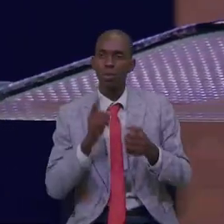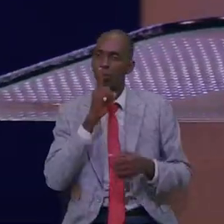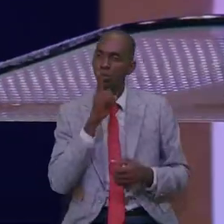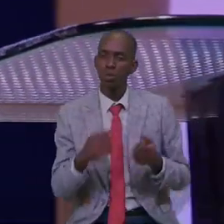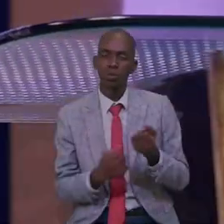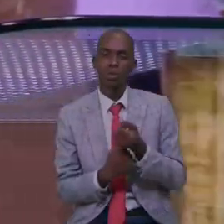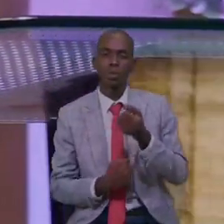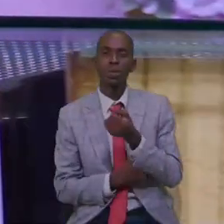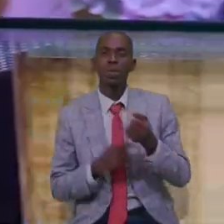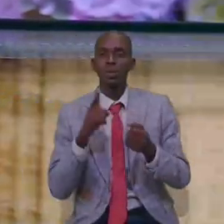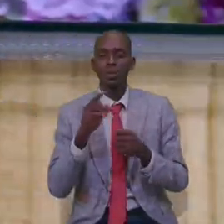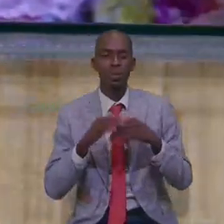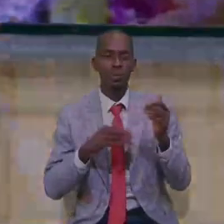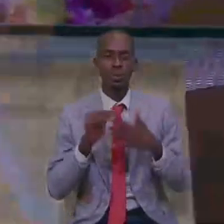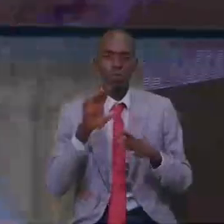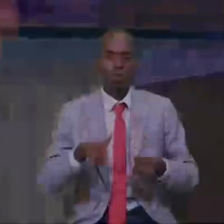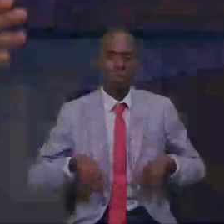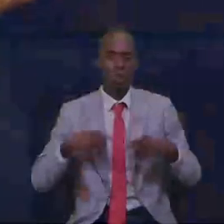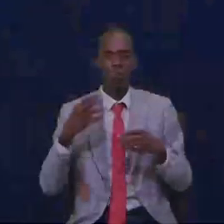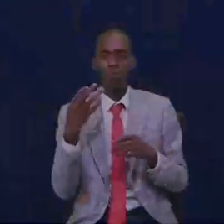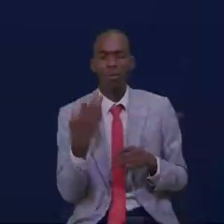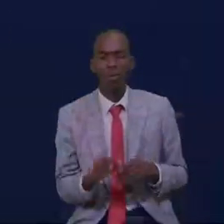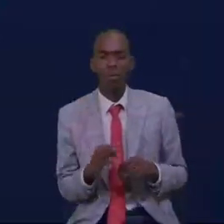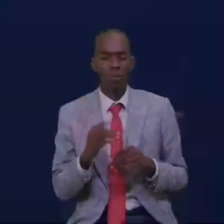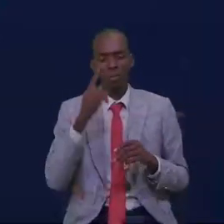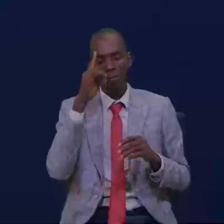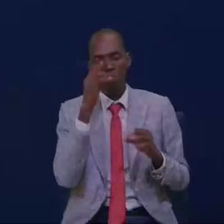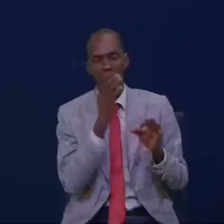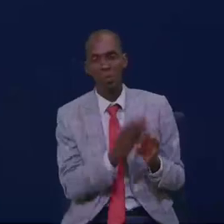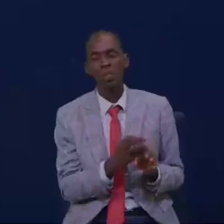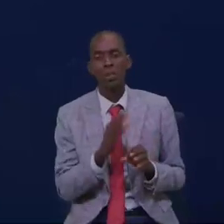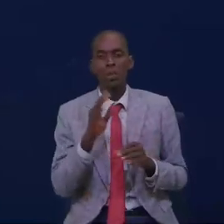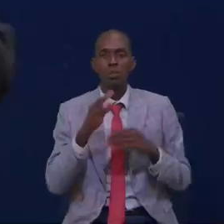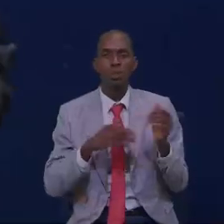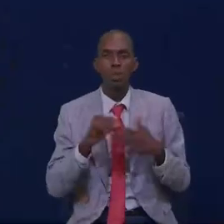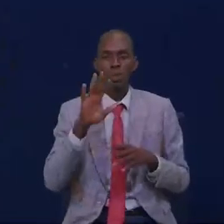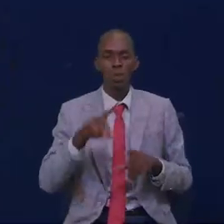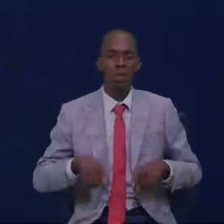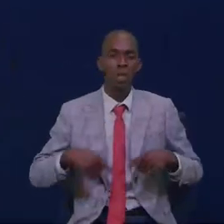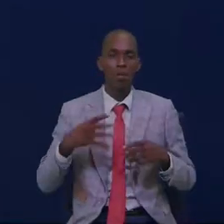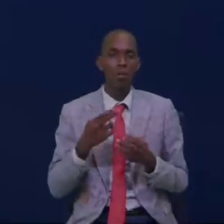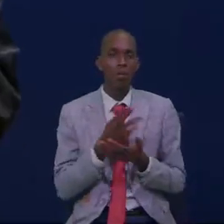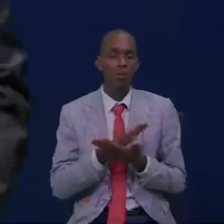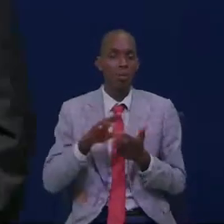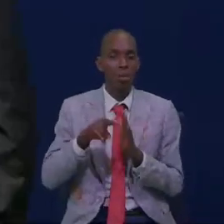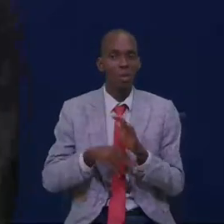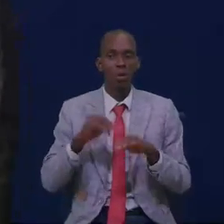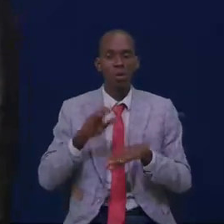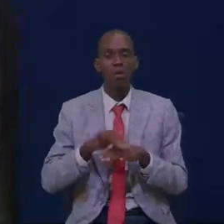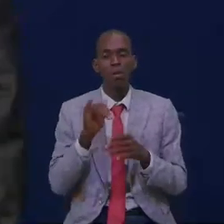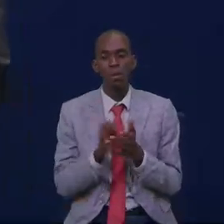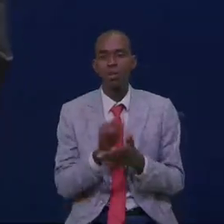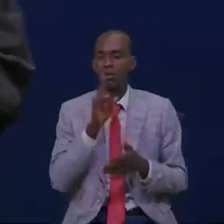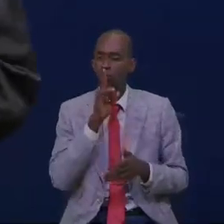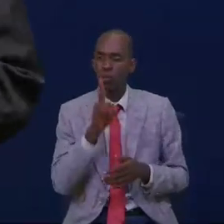vous bâtissez votre vie de foi, vous bâtissez votre vie de sainteté sur cette pierre